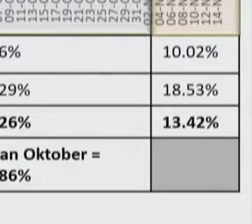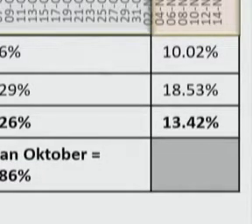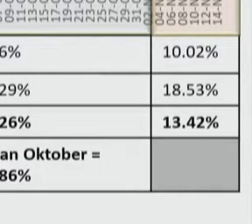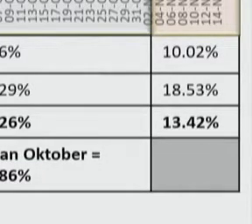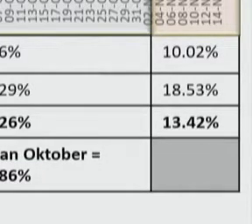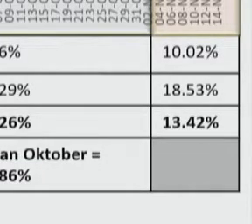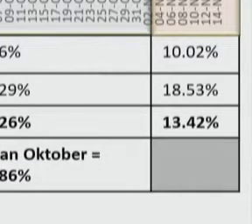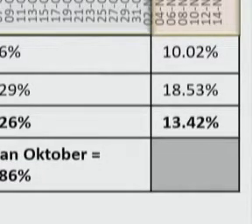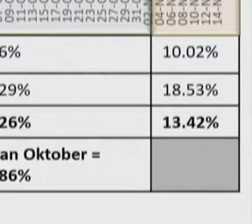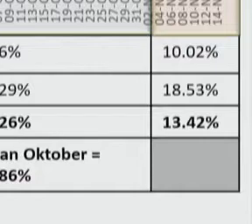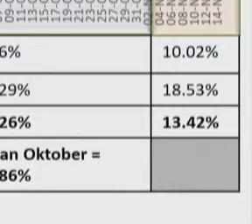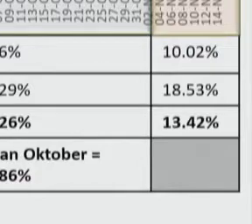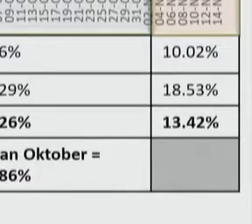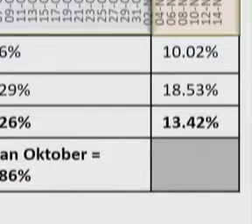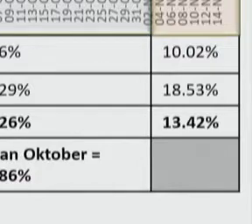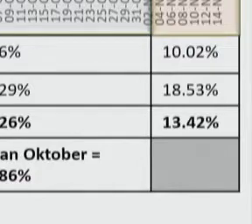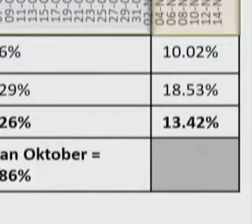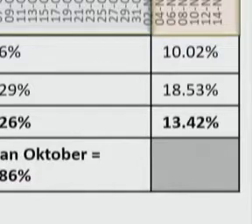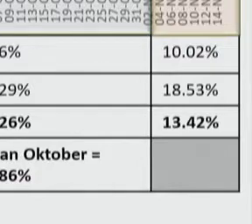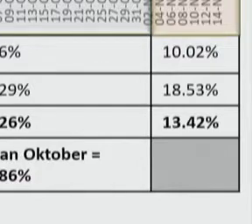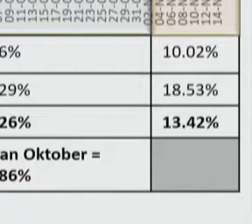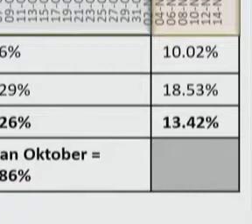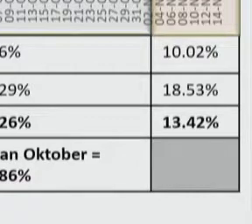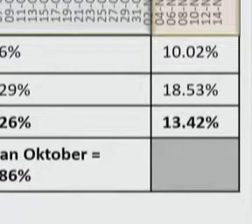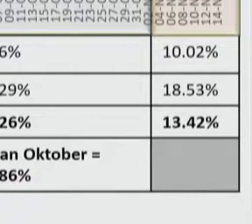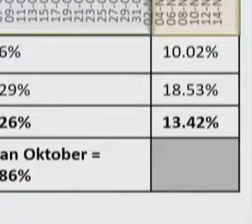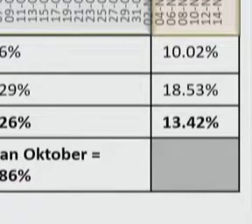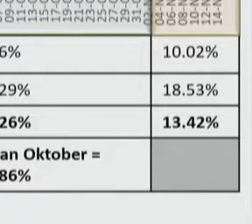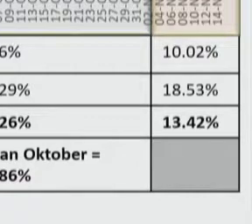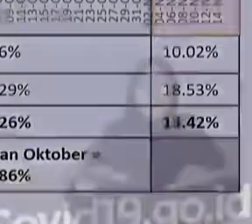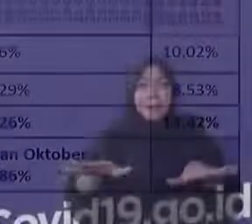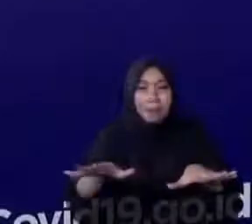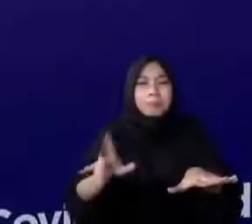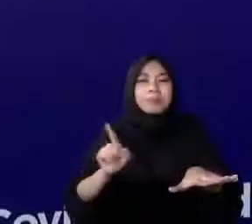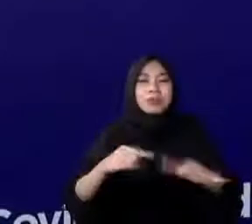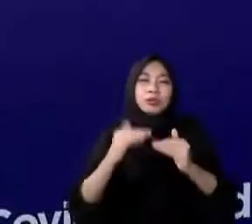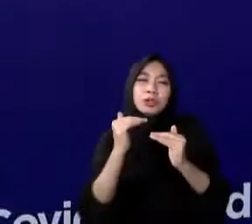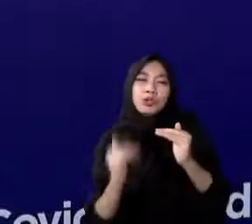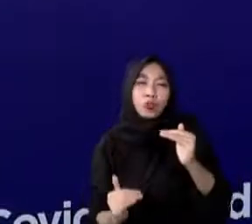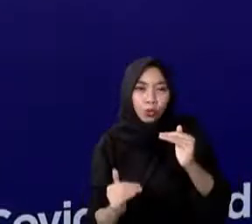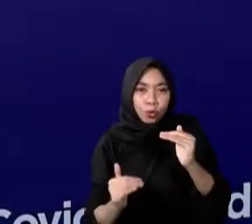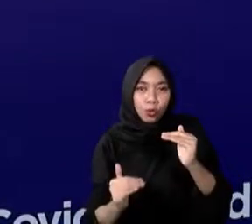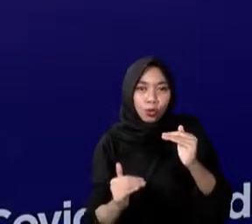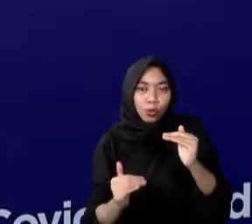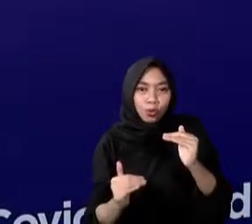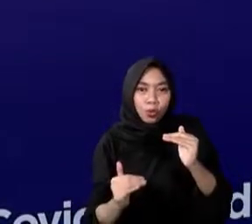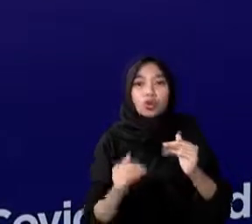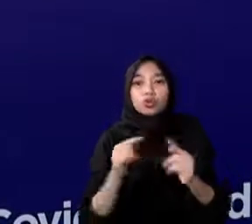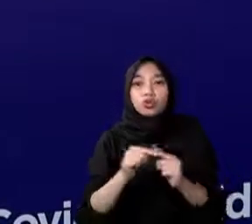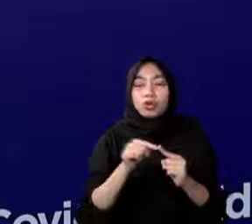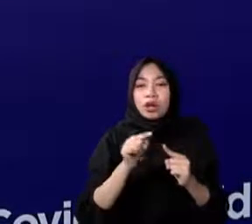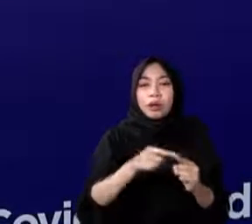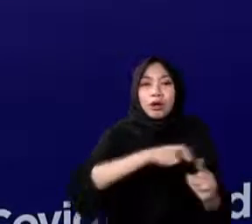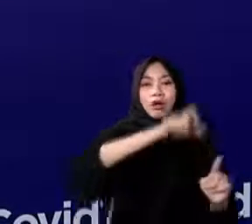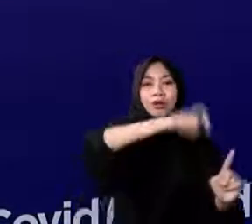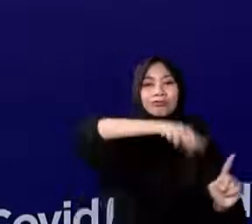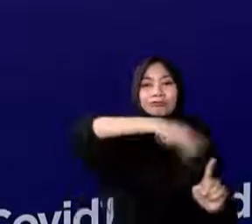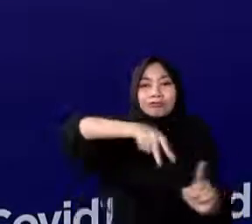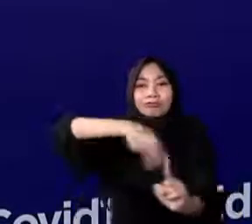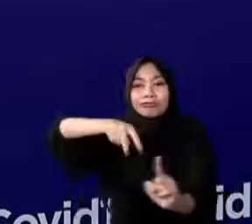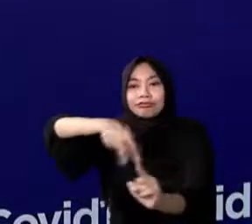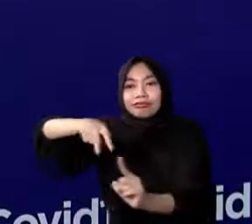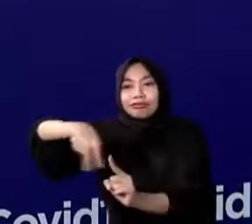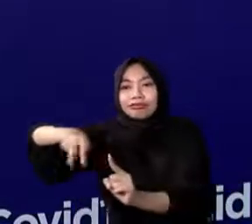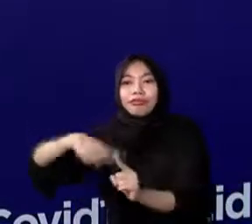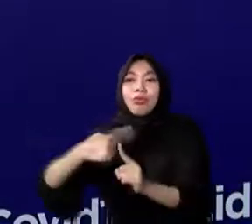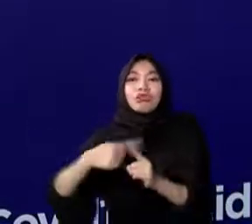13,42%. Namun kita masih punya PR untuk terus menurunkan angka penularan sehingga dari sekian banyak orang yang diperiksa hanya 5%